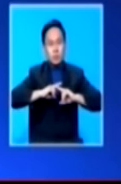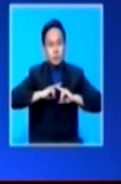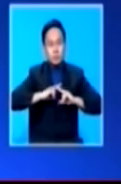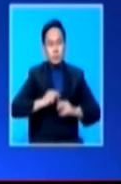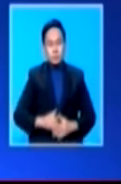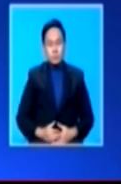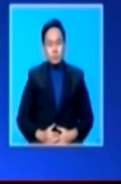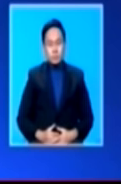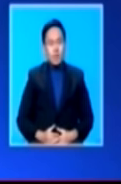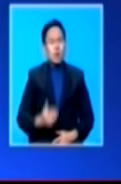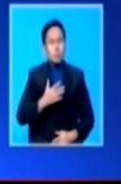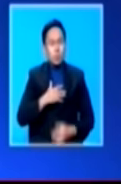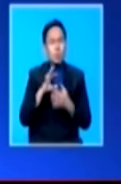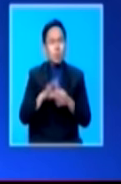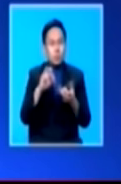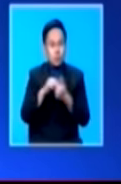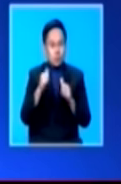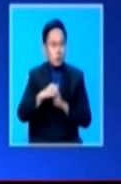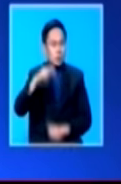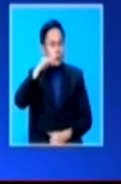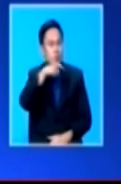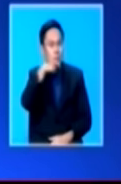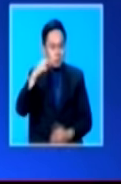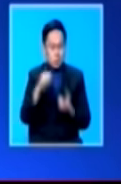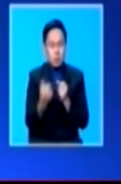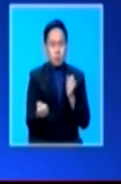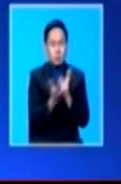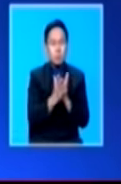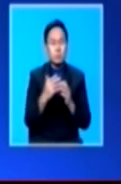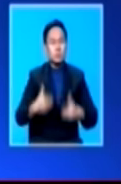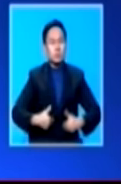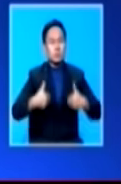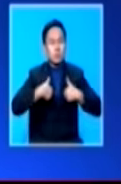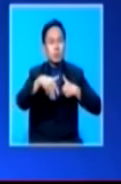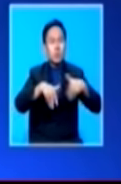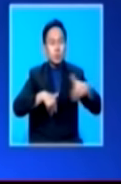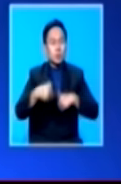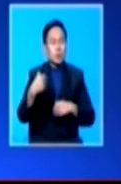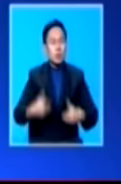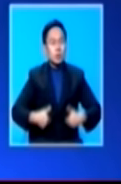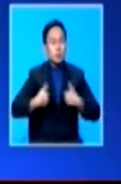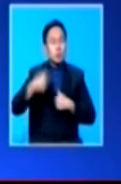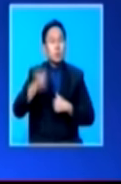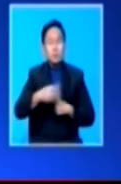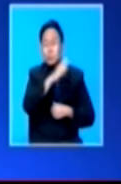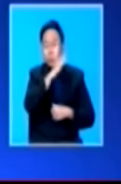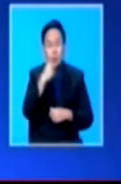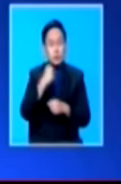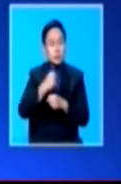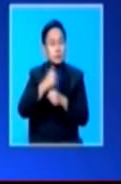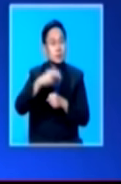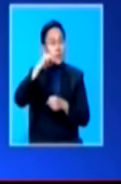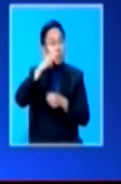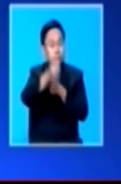มเกรงว่าปัญหาการขาดน้ำเนี่ยมันจะทำให้มีผลกระทบกับในเรื่องของการใช้ชีวิตประจำวันด้วยนะถ้าเราใช้น้ำทำการเกษตรมากจ